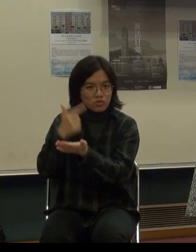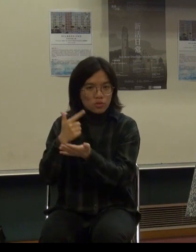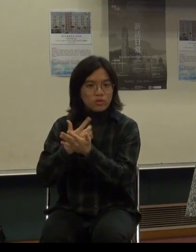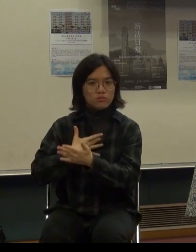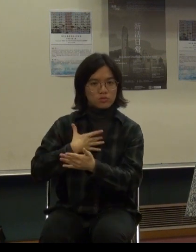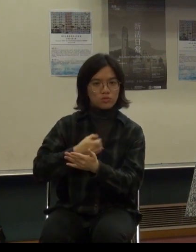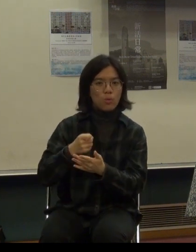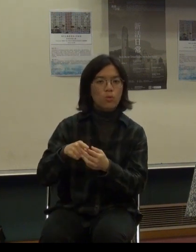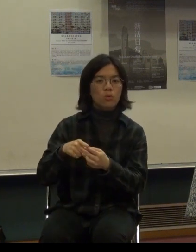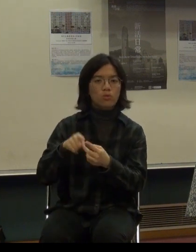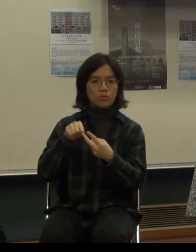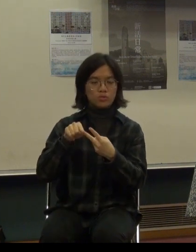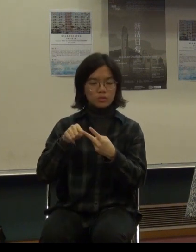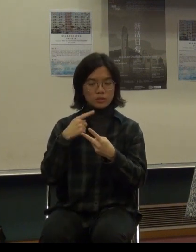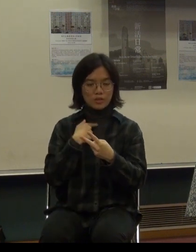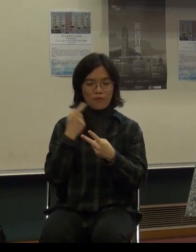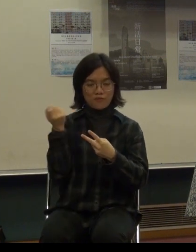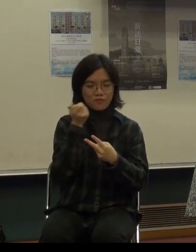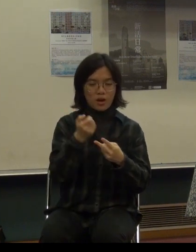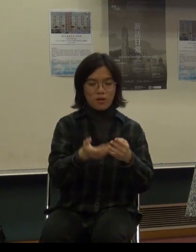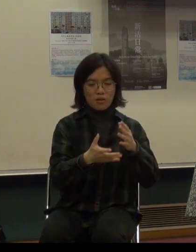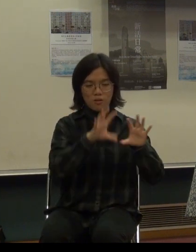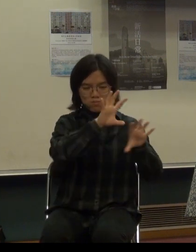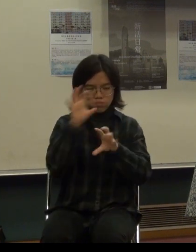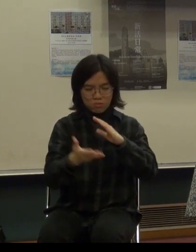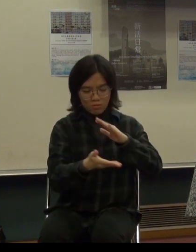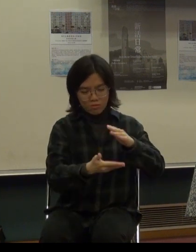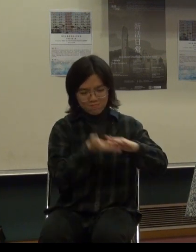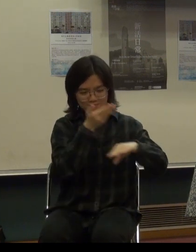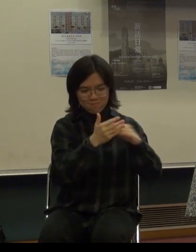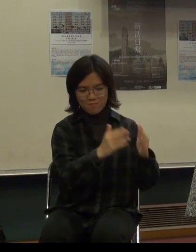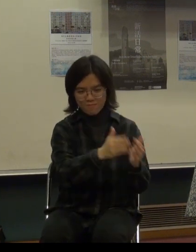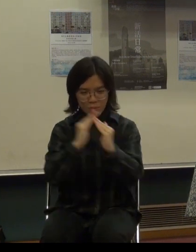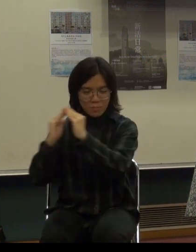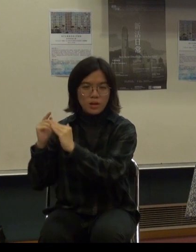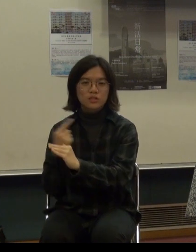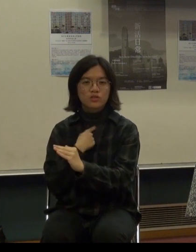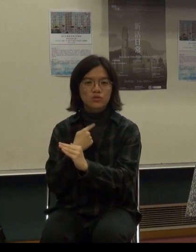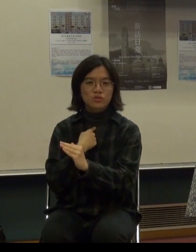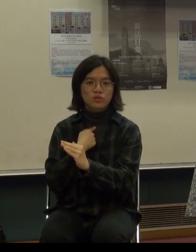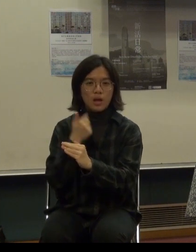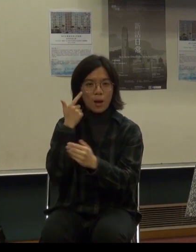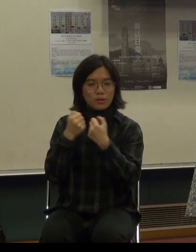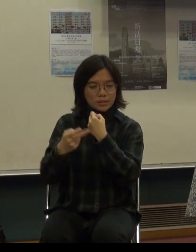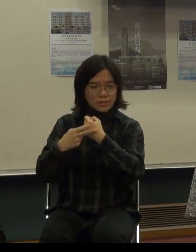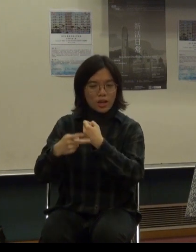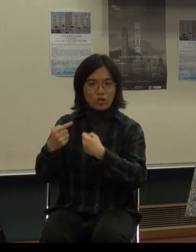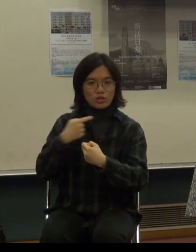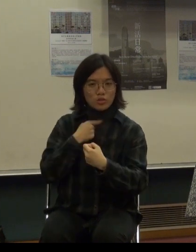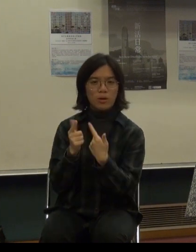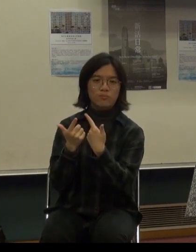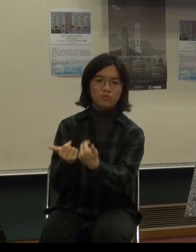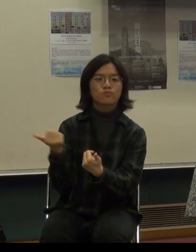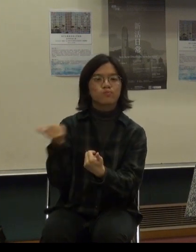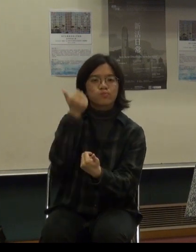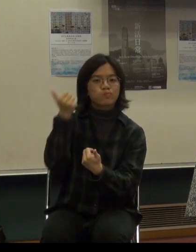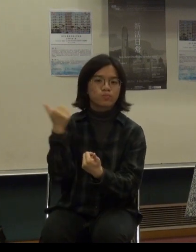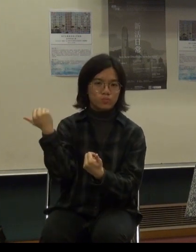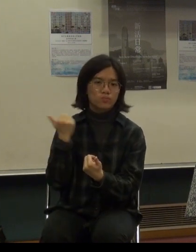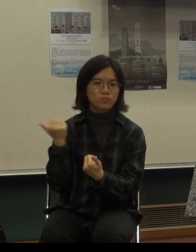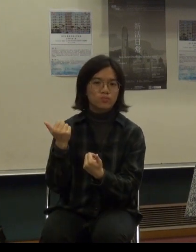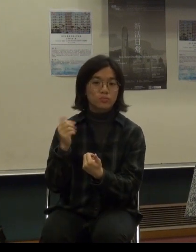導嚇，去大規模生產戰後所需要嘅建築物嘅一個咁樣嘅諗法。咁嗱，現代主義完咗